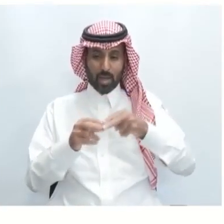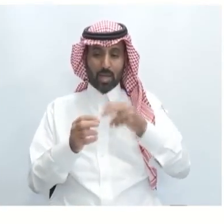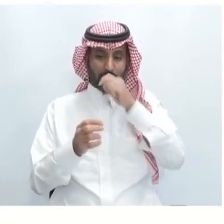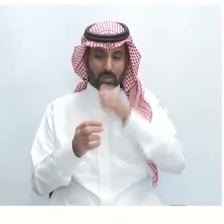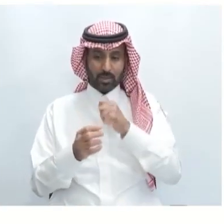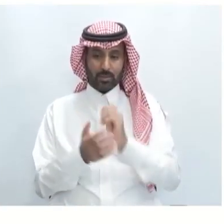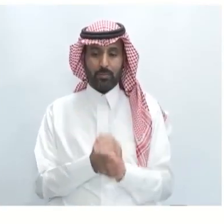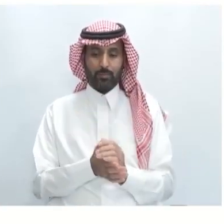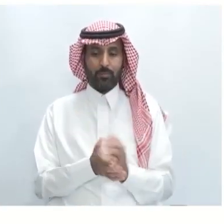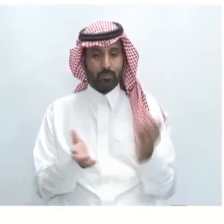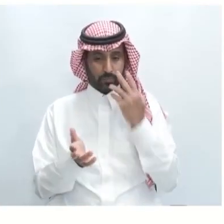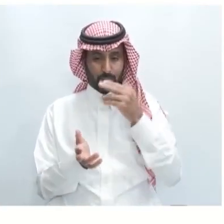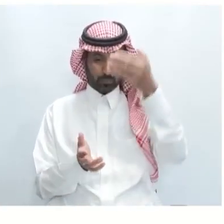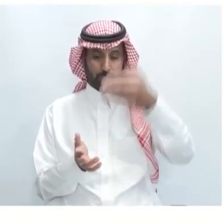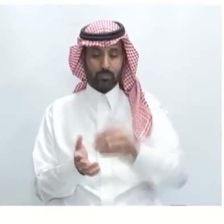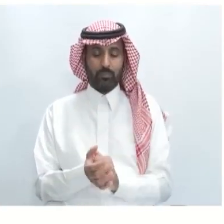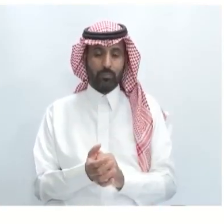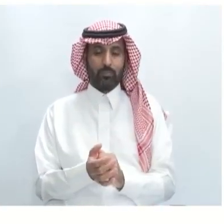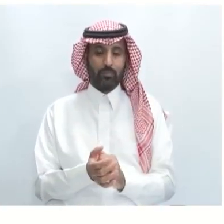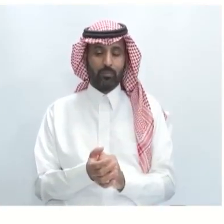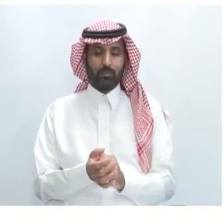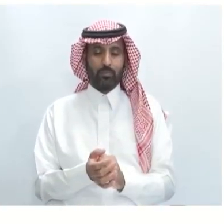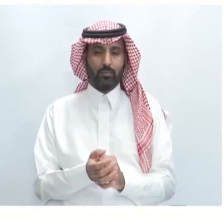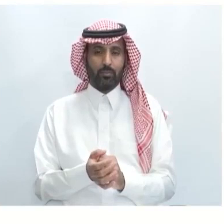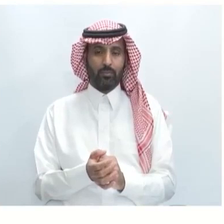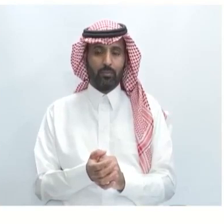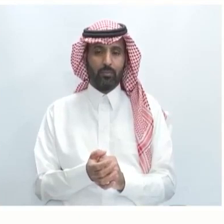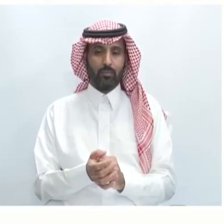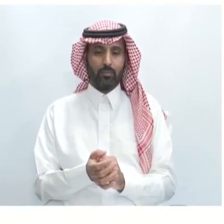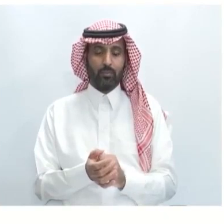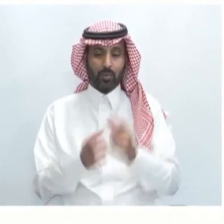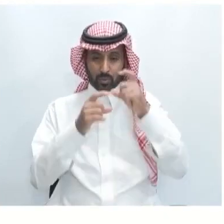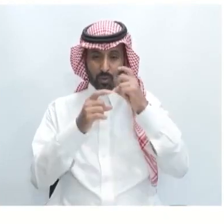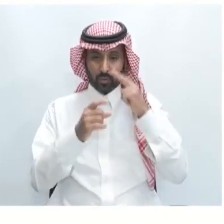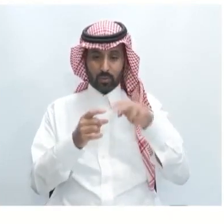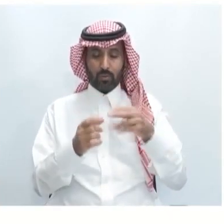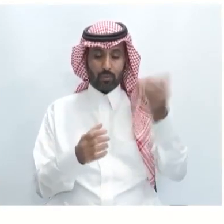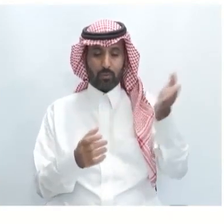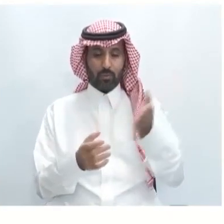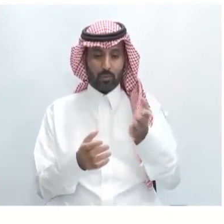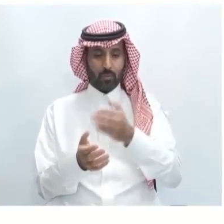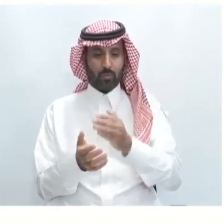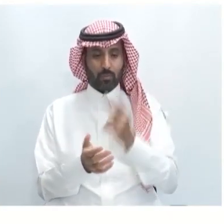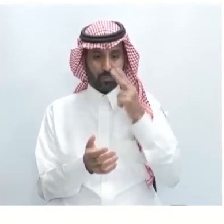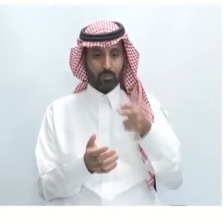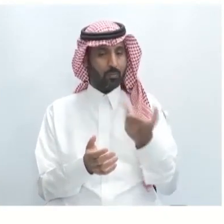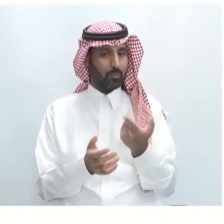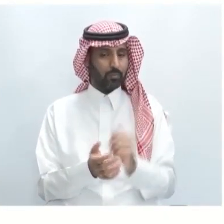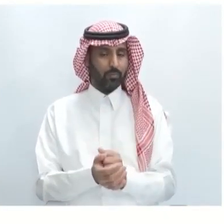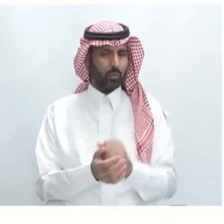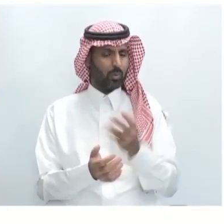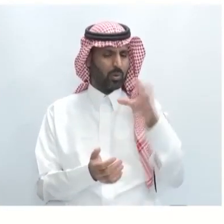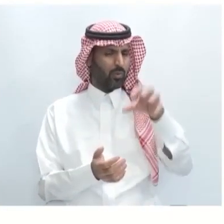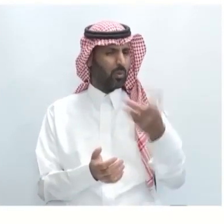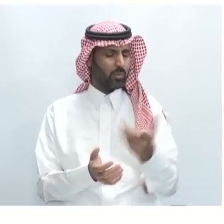والبازيلا انظر ل الصوره الاخرى لاحظ ماذا